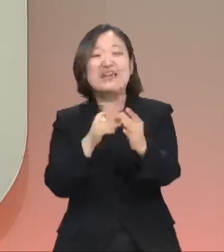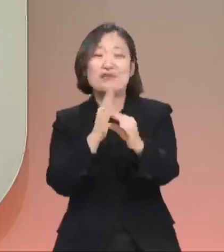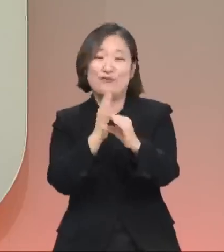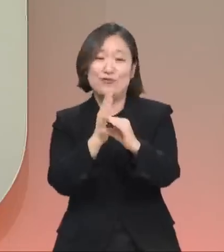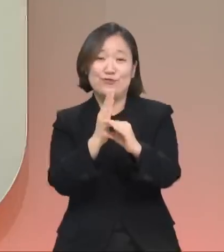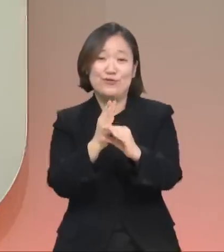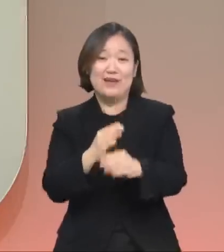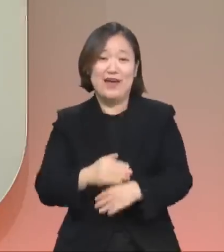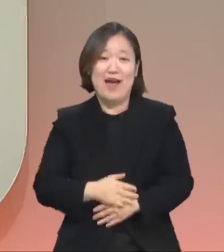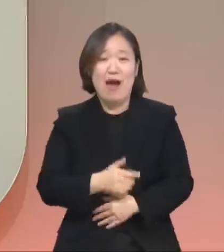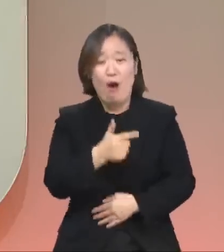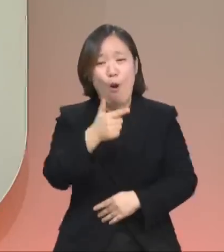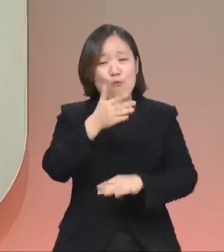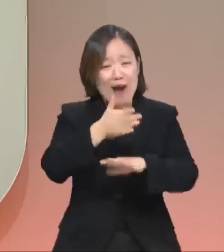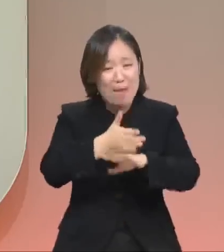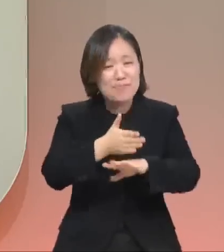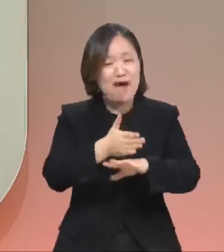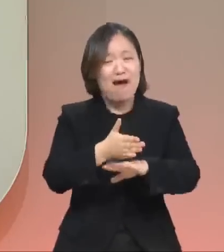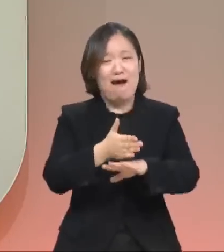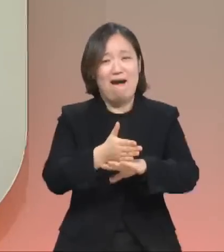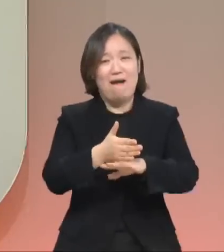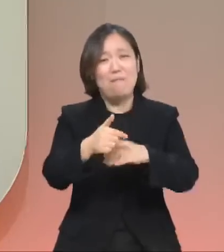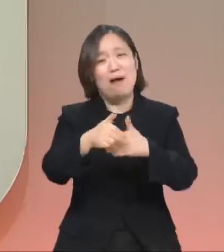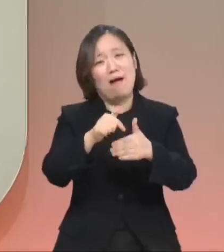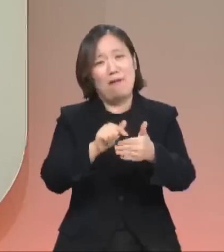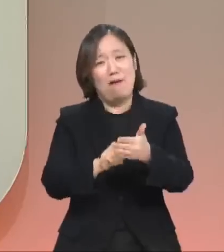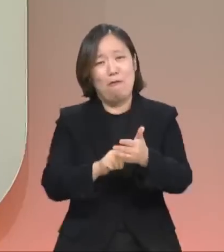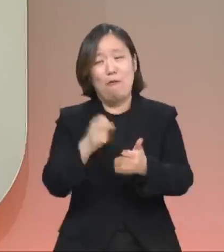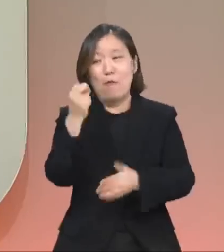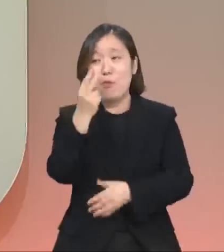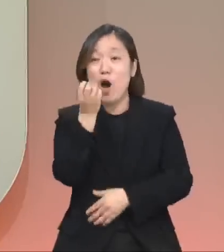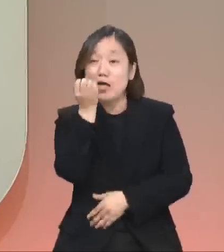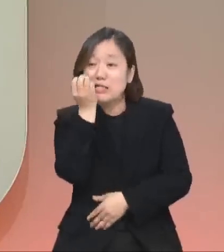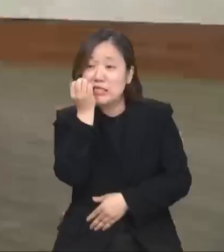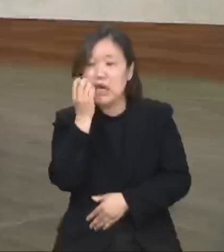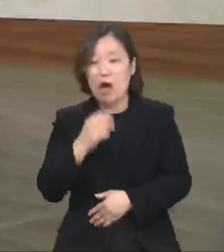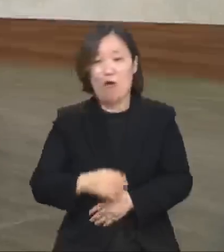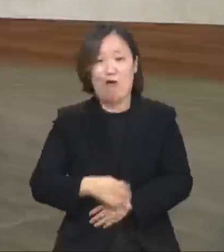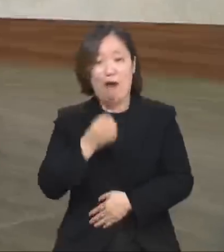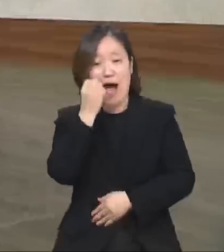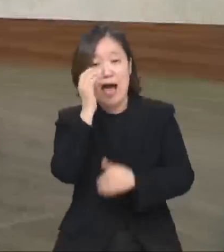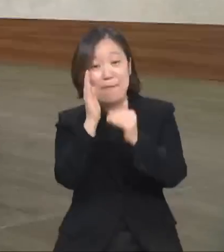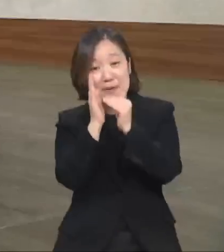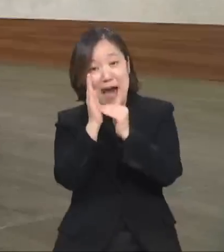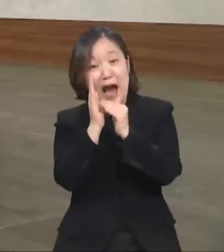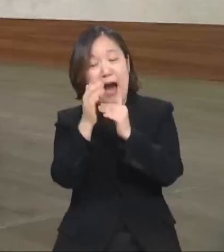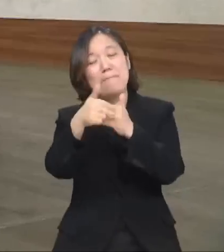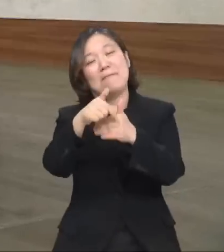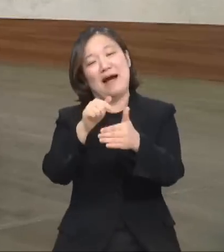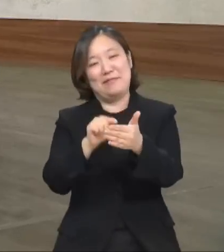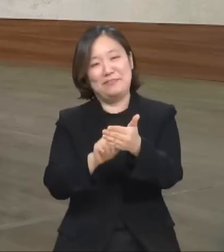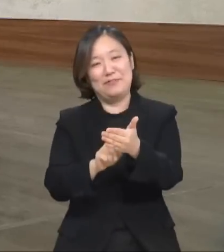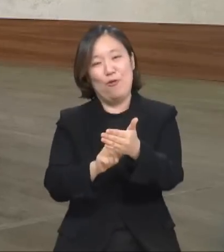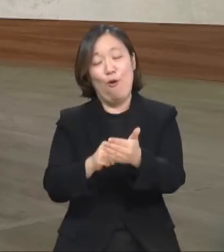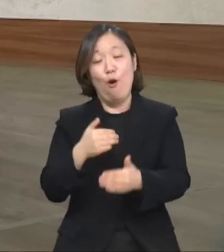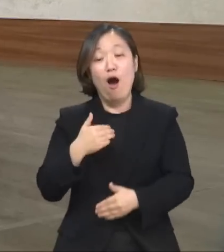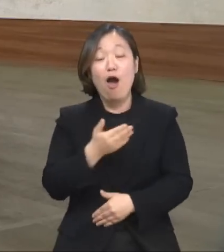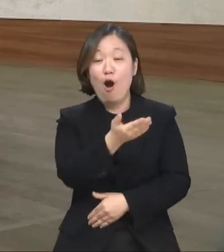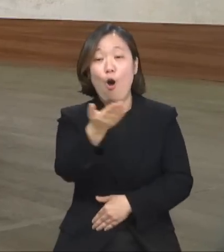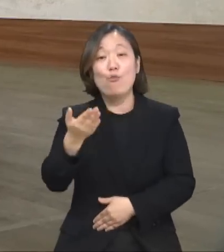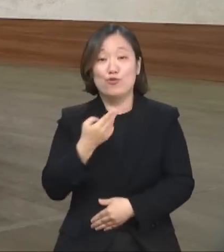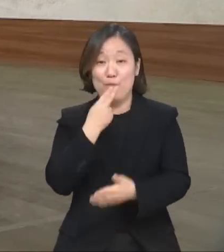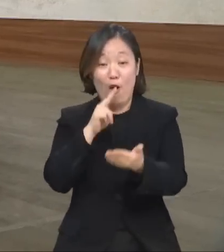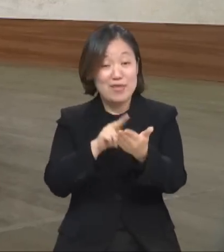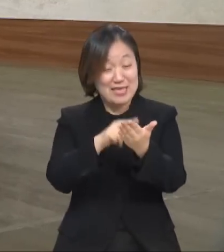감사하고 고마운 마음으로 또 너무나 신기하고 신비한 마음으로 그렇게 여러분들의 보내주신 편지를